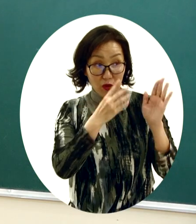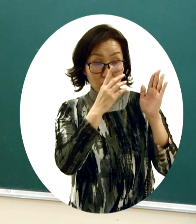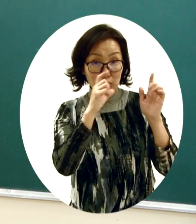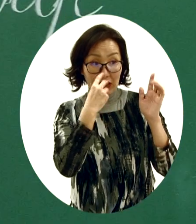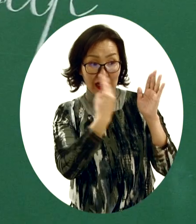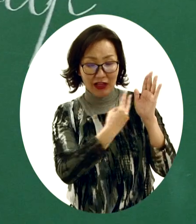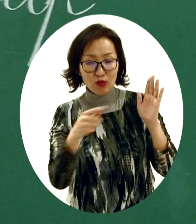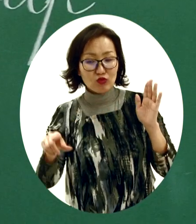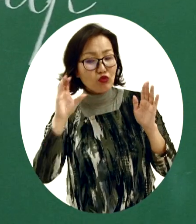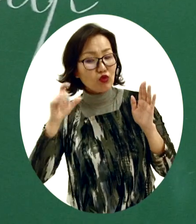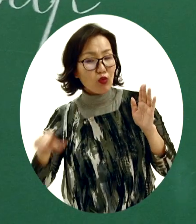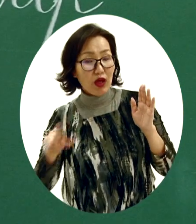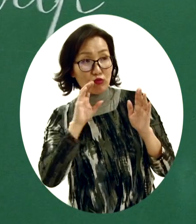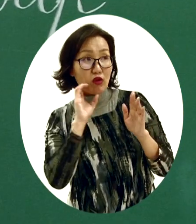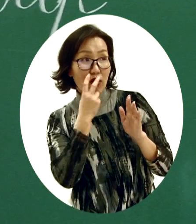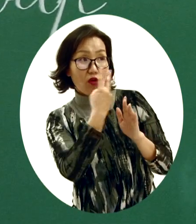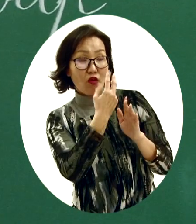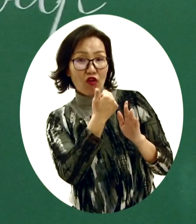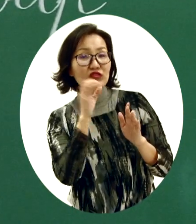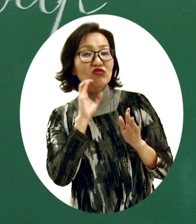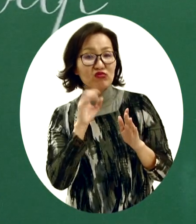хувьд сонирхолтой.